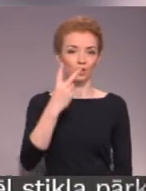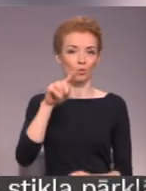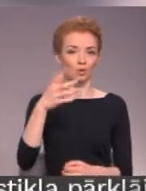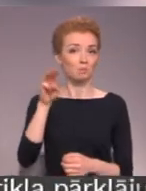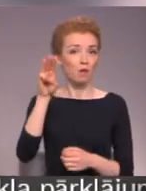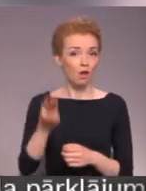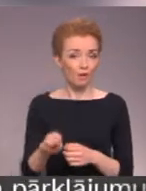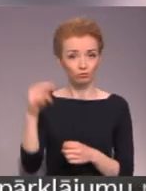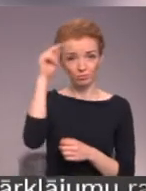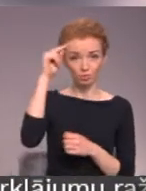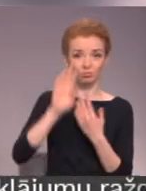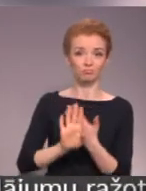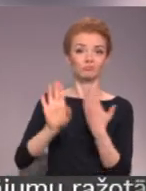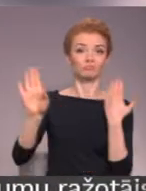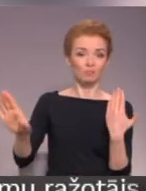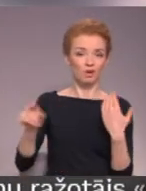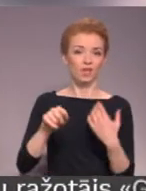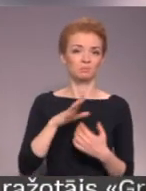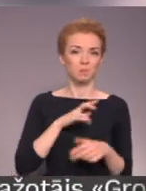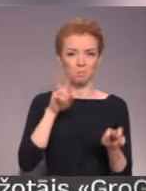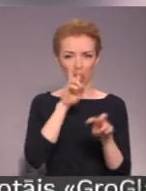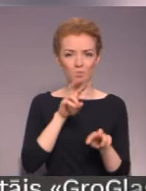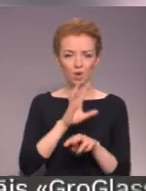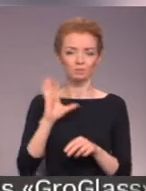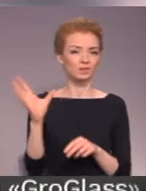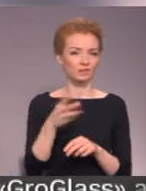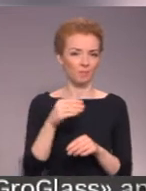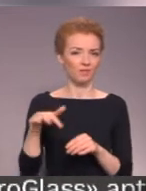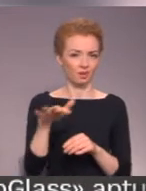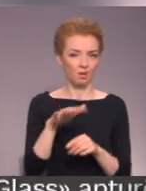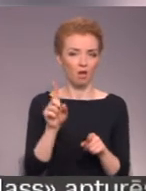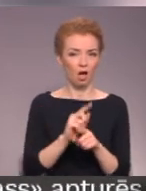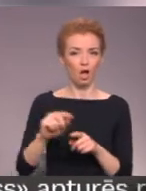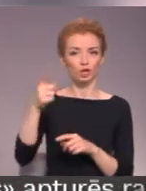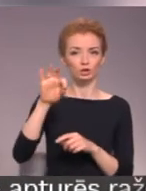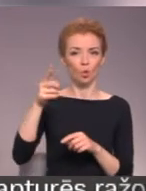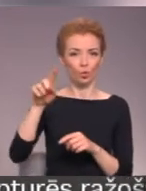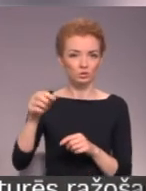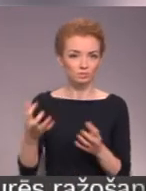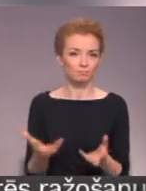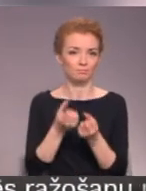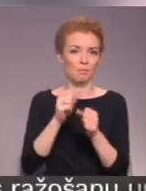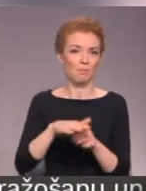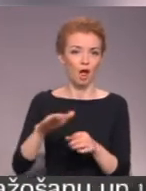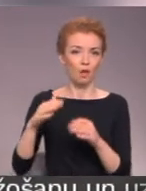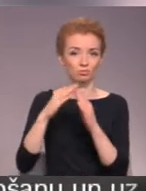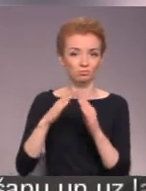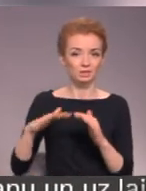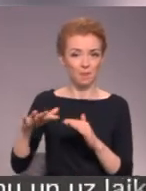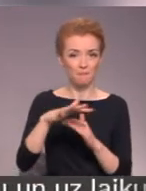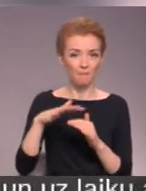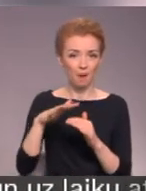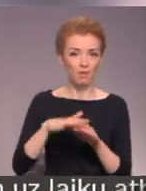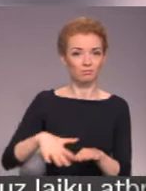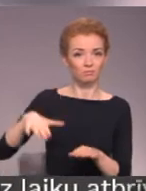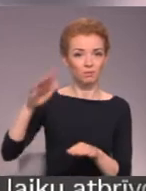2,5 mēneši mācoties attālināti bija pārbaudījums daudzām ģimenēm. Arī SOS bērnu ciematos, kur vienā ģimenē auga 5 līdz pat 7